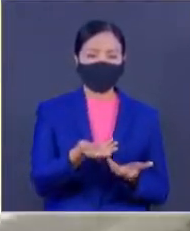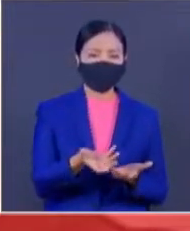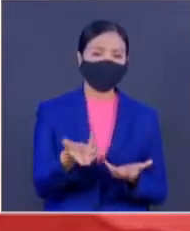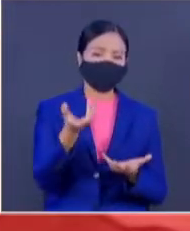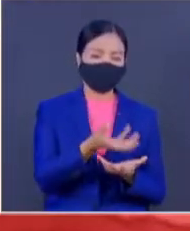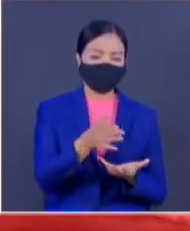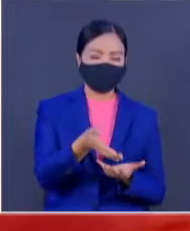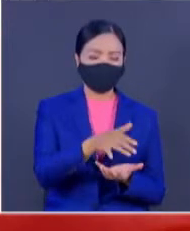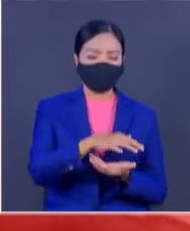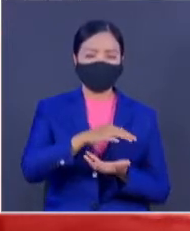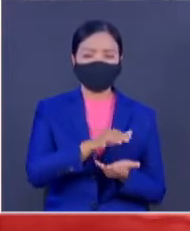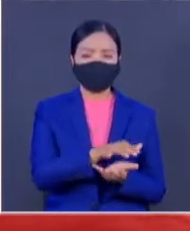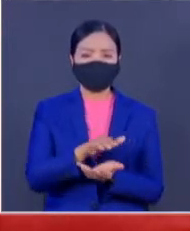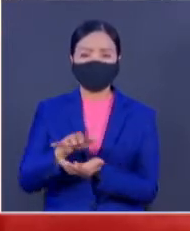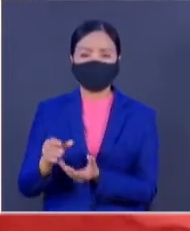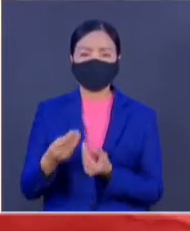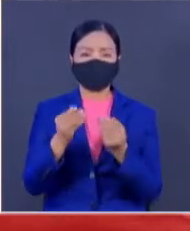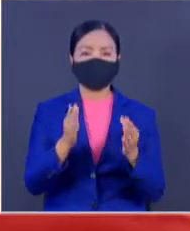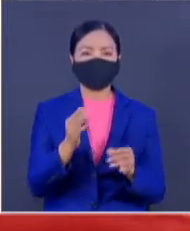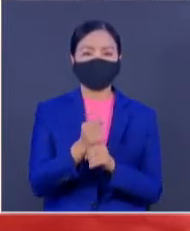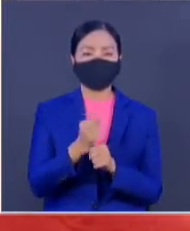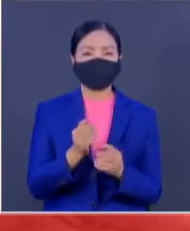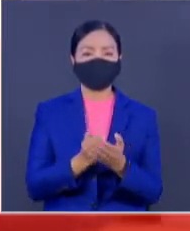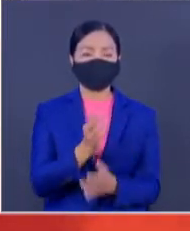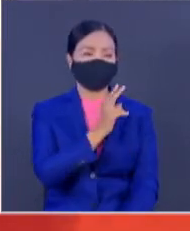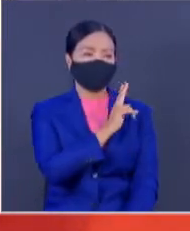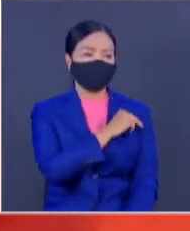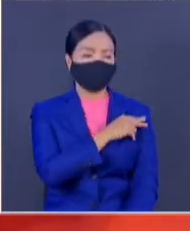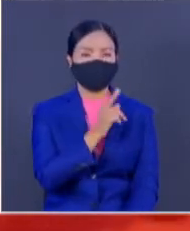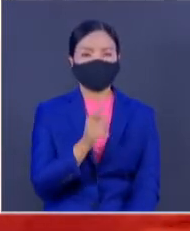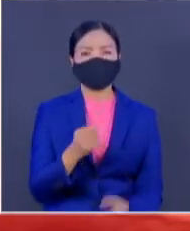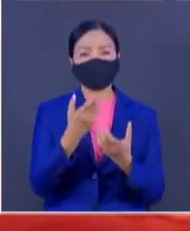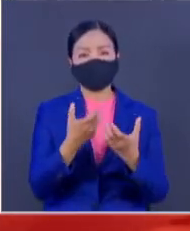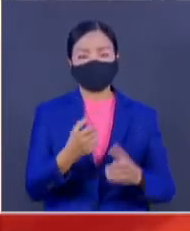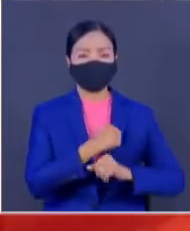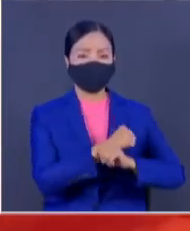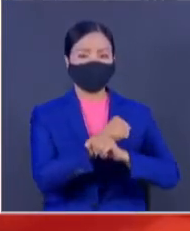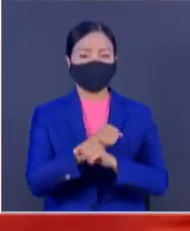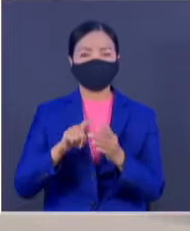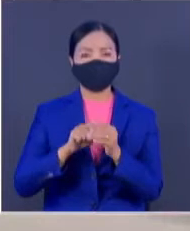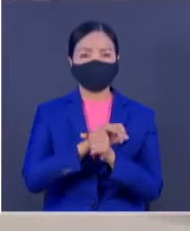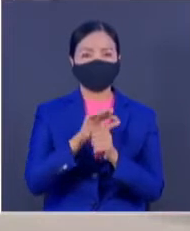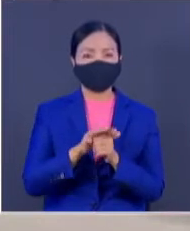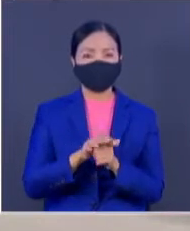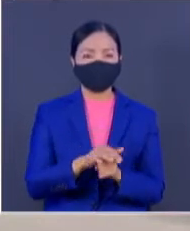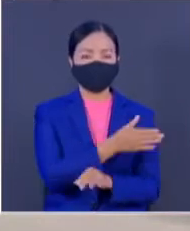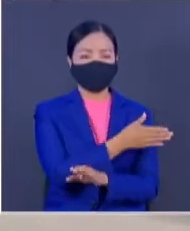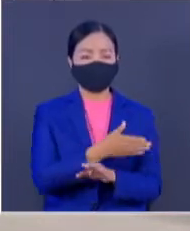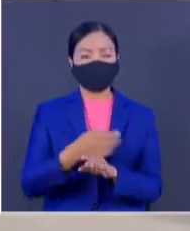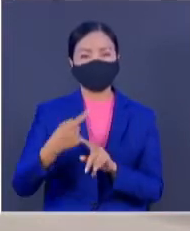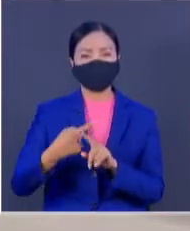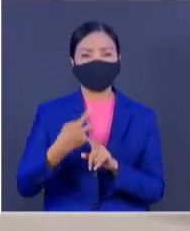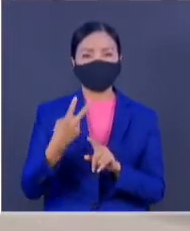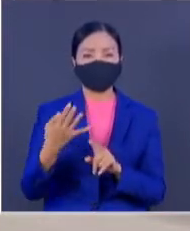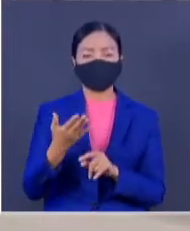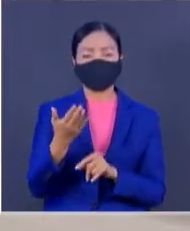ร้อนแล้วก็เจ้าหน้าที่บุคลากรทางการแพทย์ค่ะรวมถึงได้ส่งมอบอุปกรณ์ในการป้องกันโควิด-19มาตลอดหลายเดือนนะคะซึ่งล่า